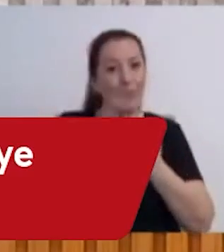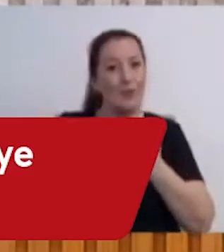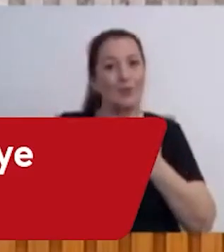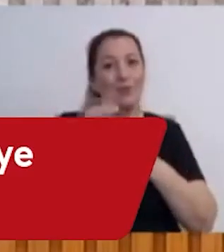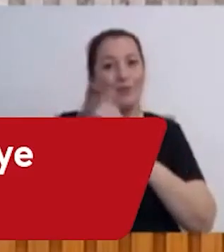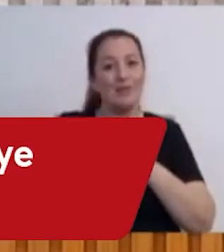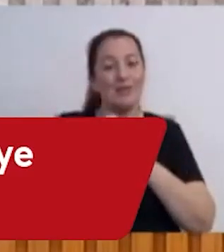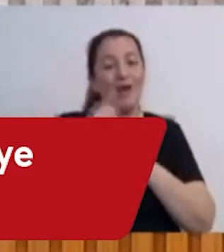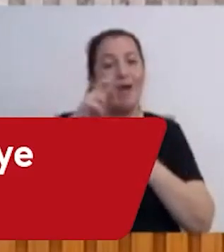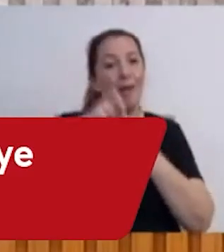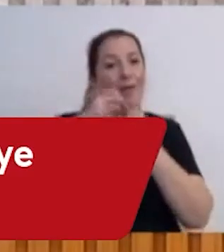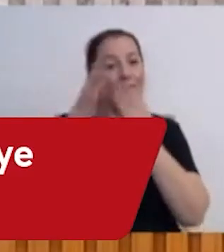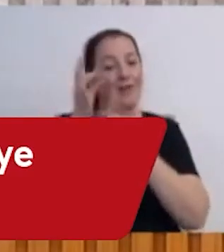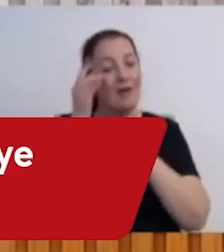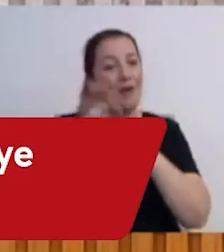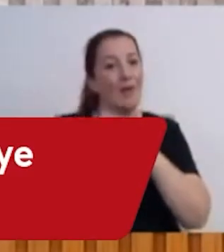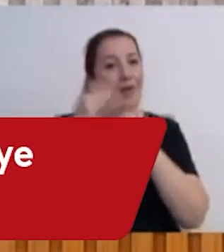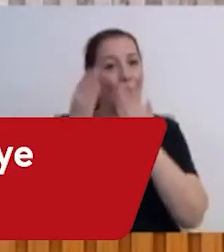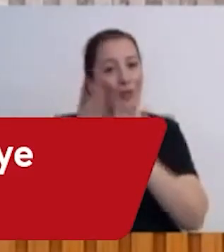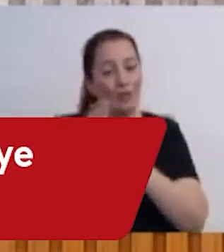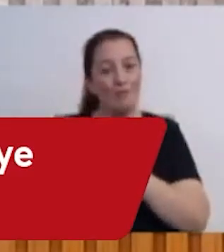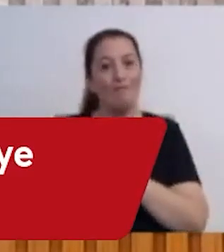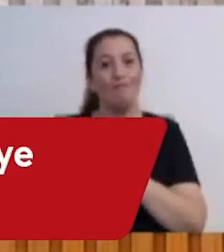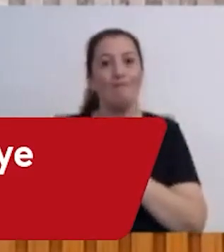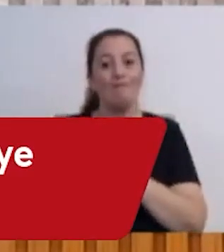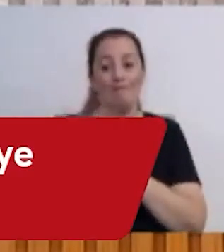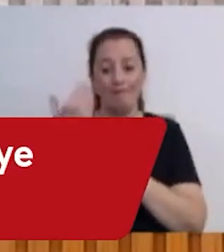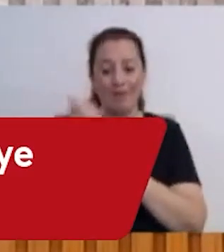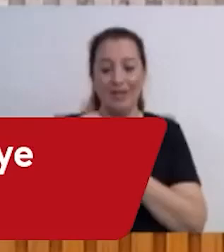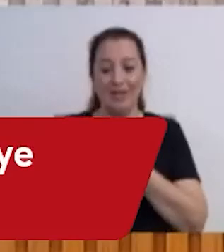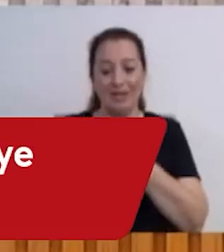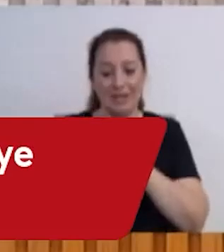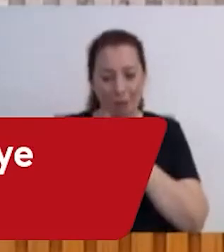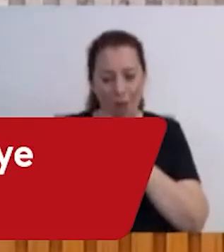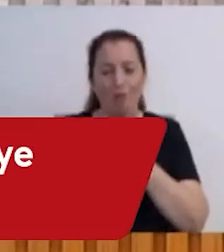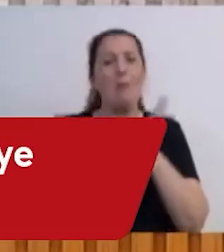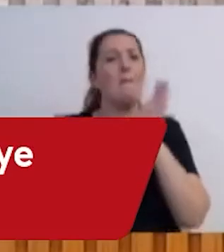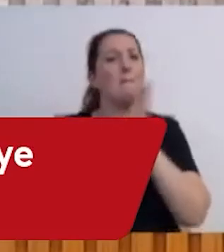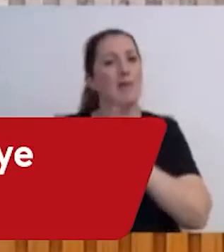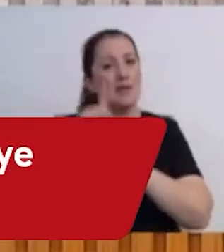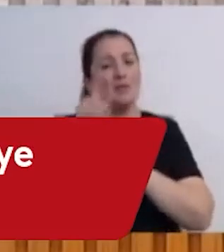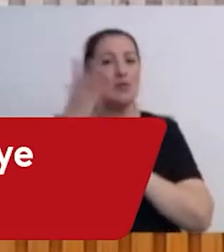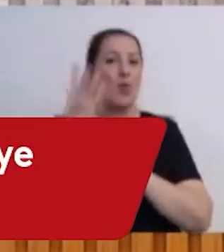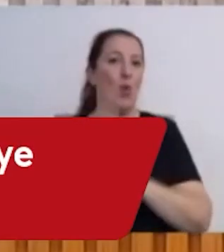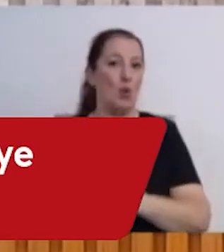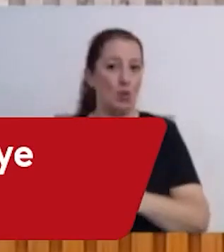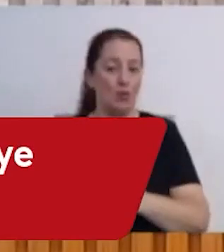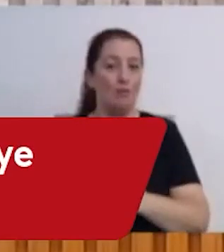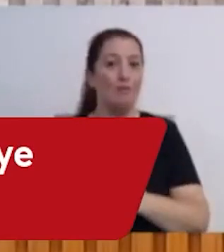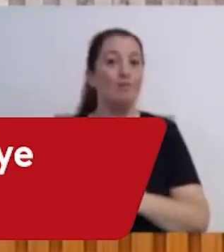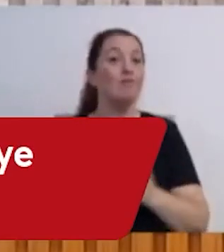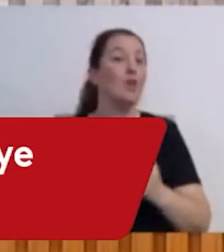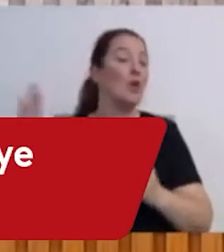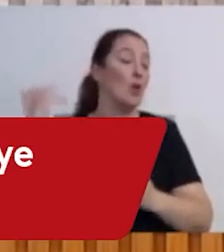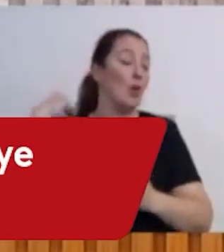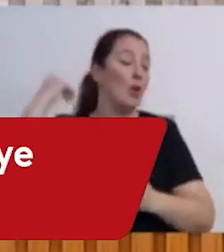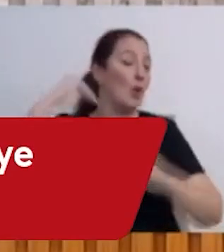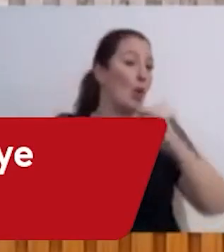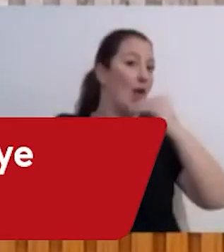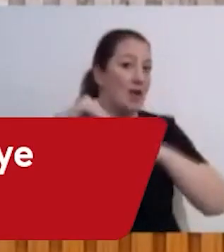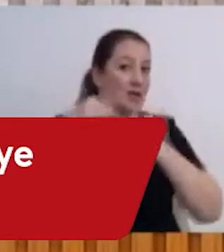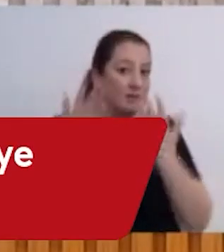Geçtiğimiz süreçte birçok alanda sporda başarılarımız oldu. Güreşte,